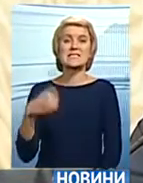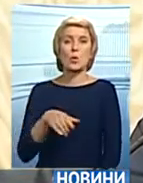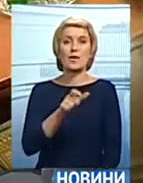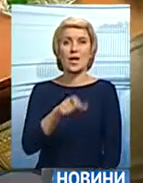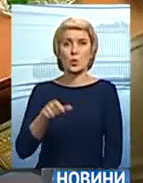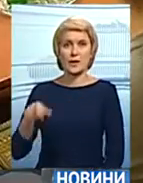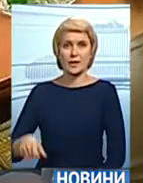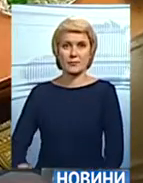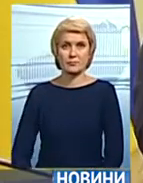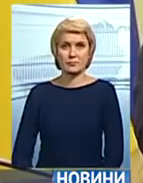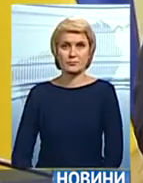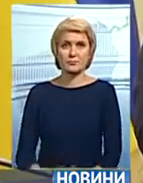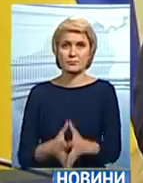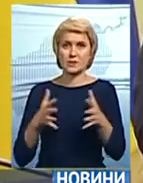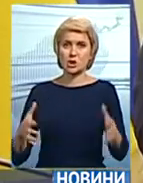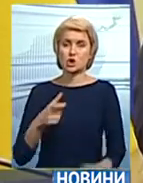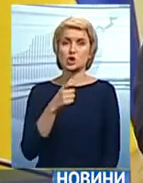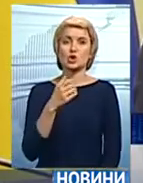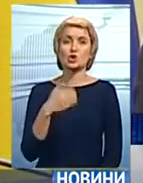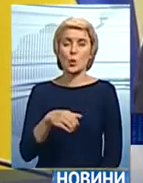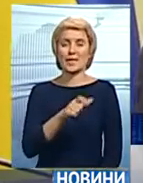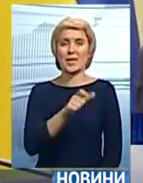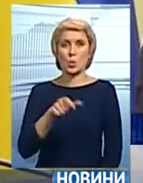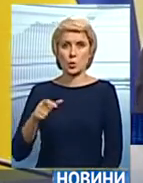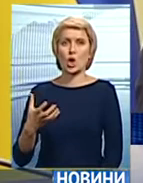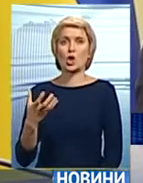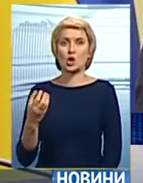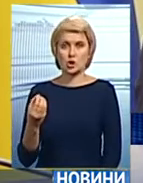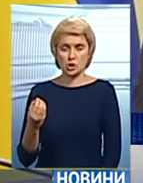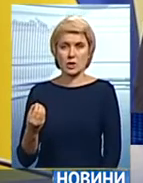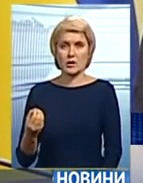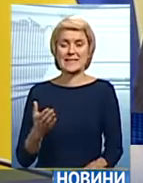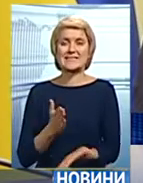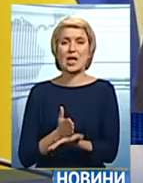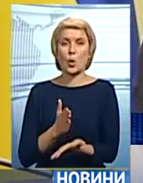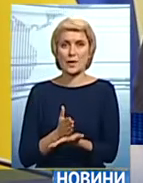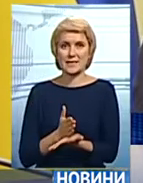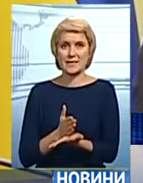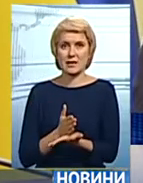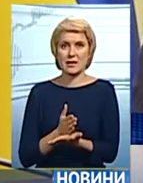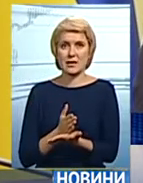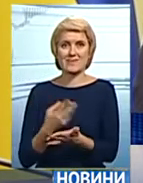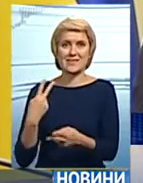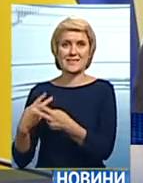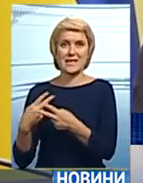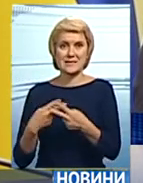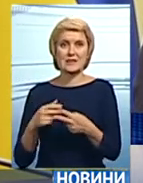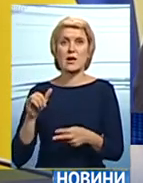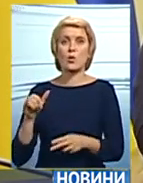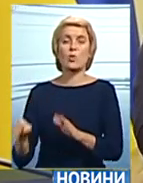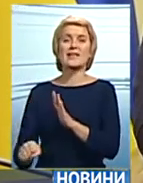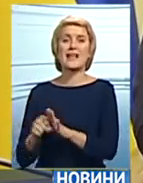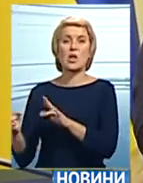людей. Більше сотні людей все ще знаходяться в застінках у